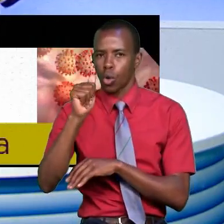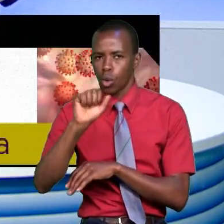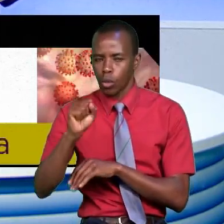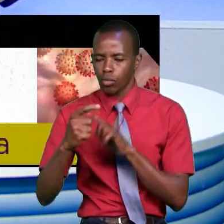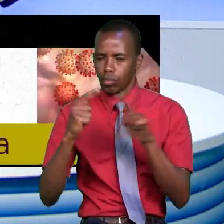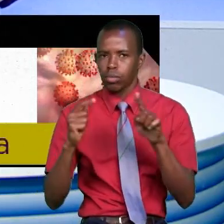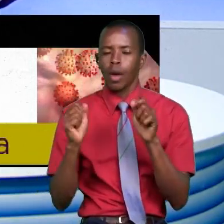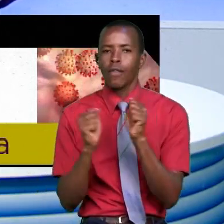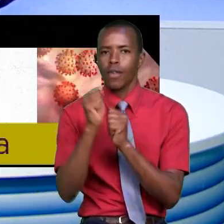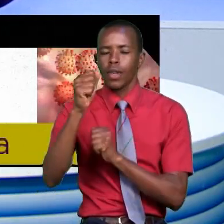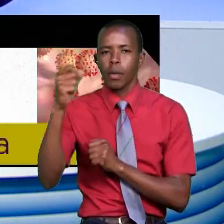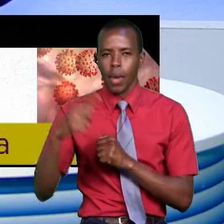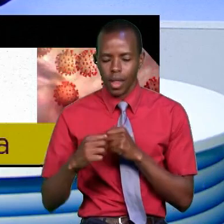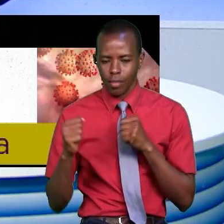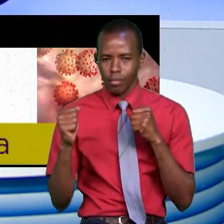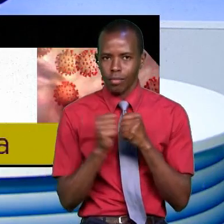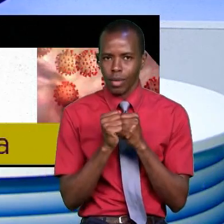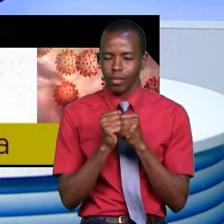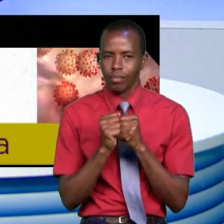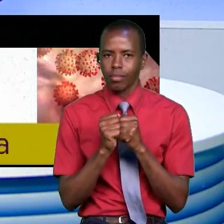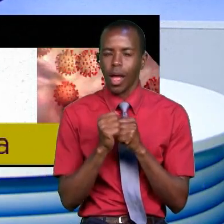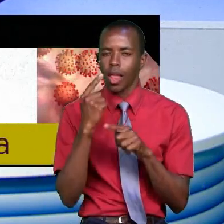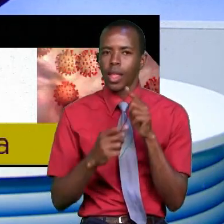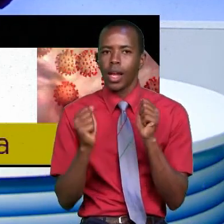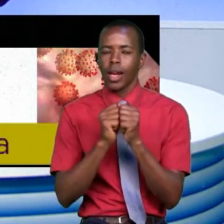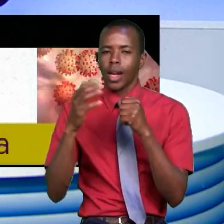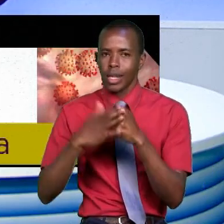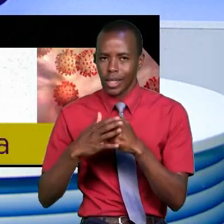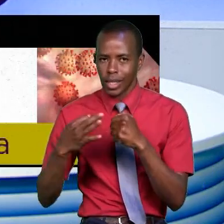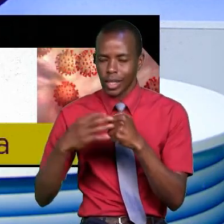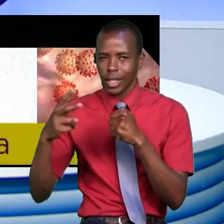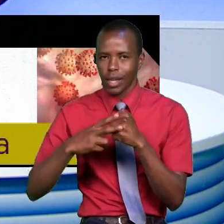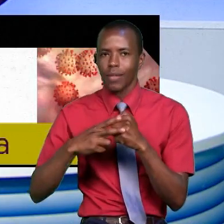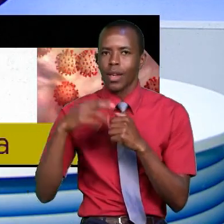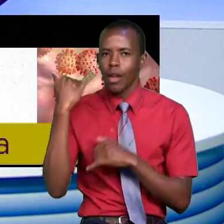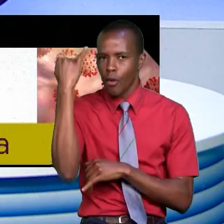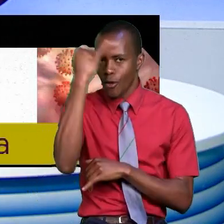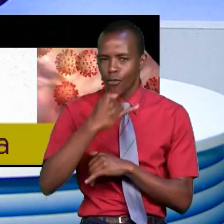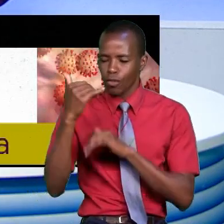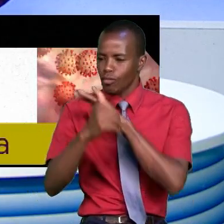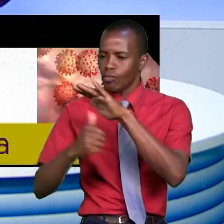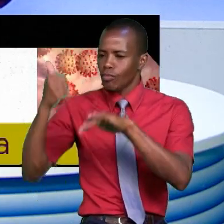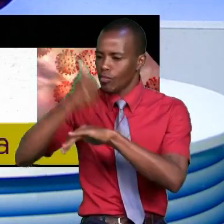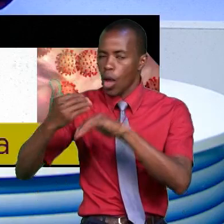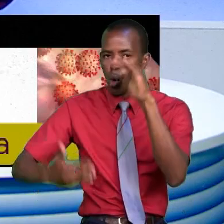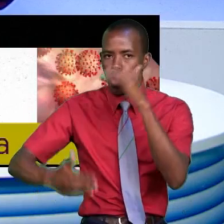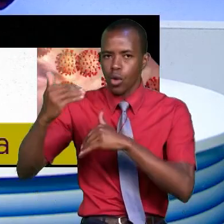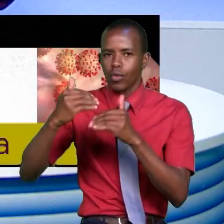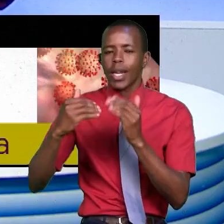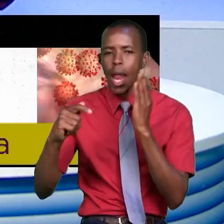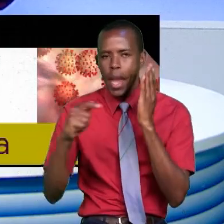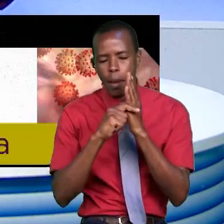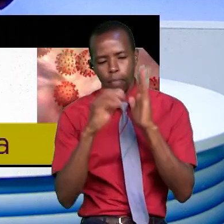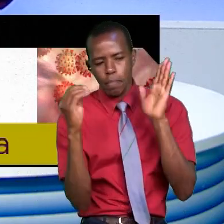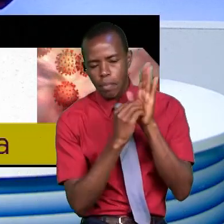Oktoba 15 mwaka 1987 na ambaye sanamu yake ilizinduliwa katika chuo kikuu ikiwa na maandishi ya